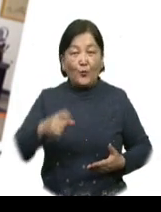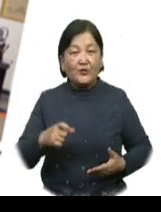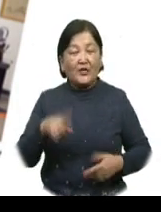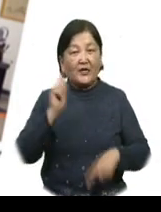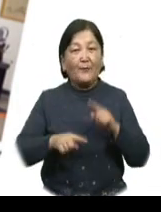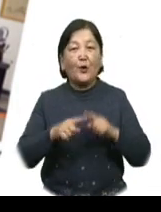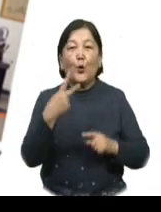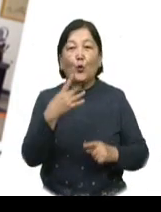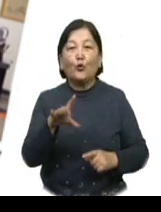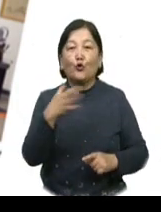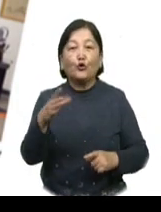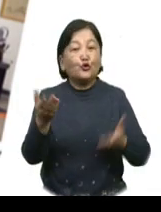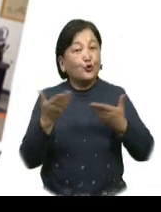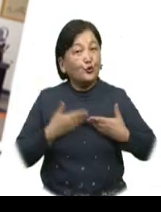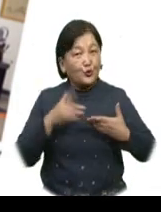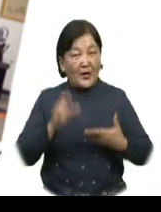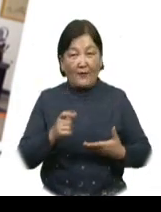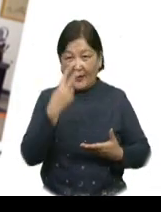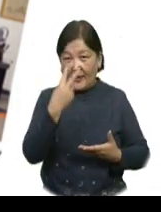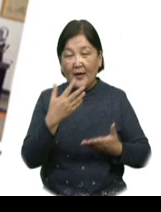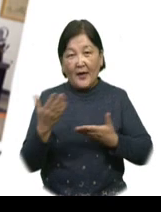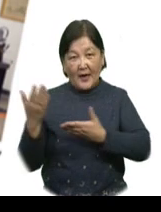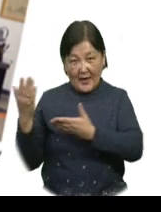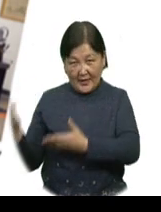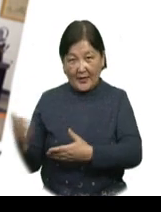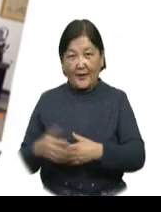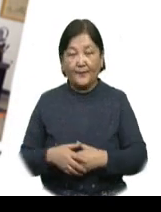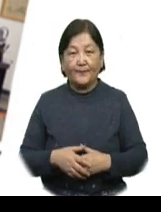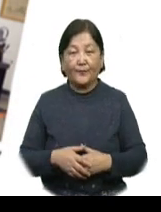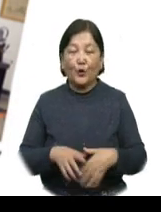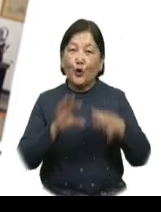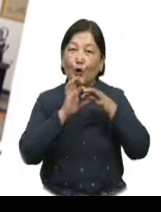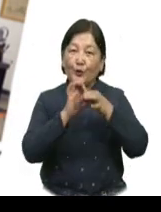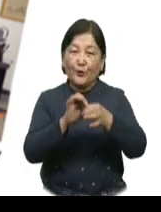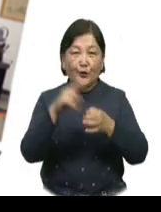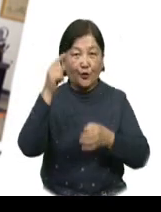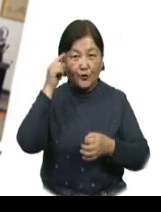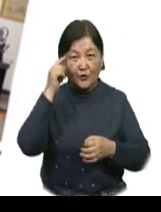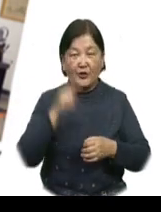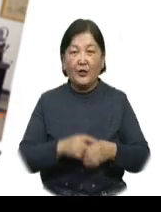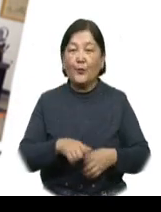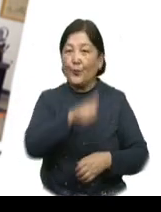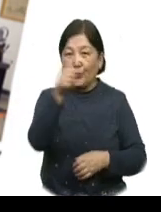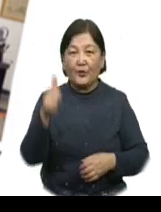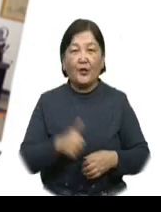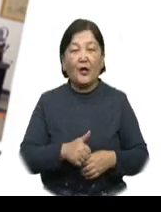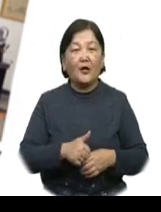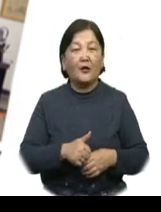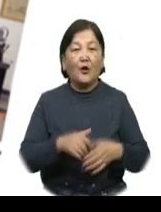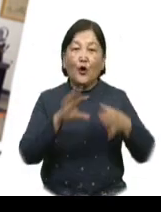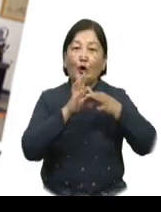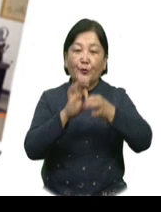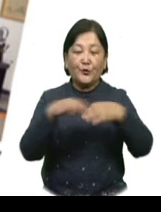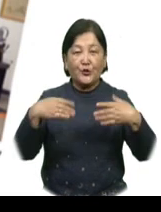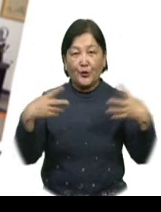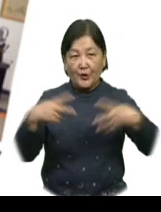үр өгөөжийг үзүүлэх вэ? Дараах зургийг ашиглаад холбогдлолтой ойлголтуудыг бүдээрээ